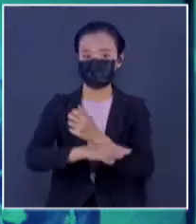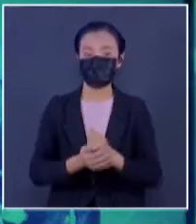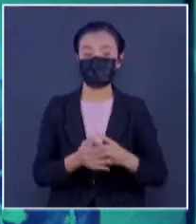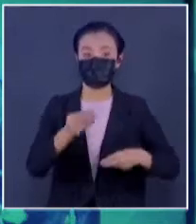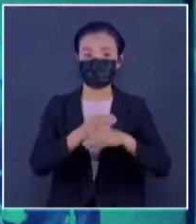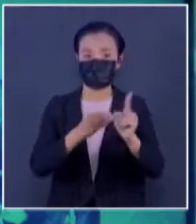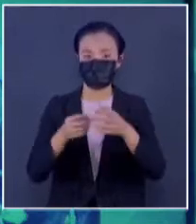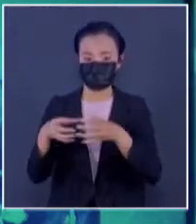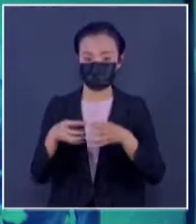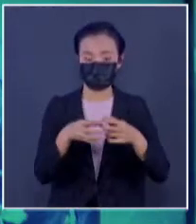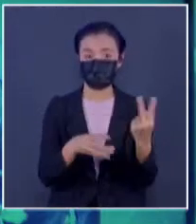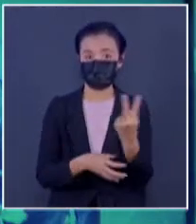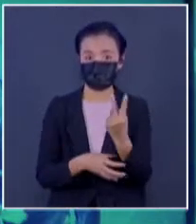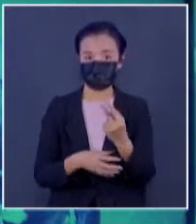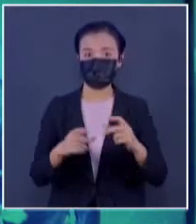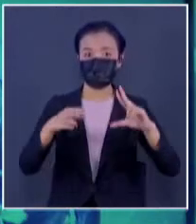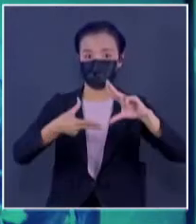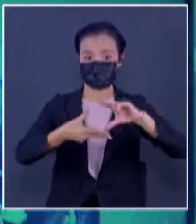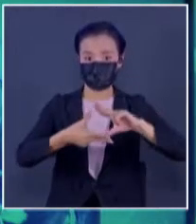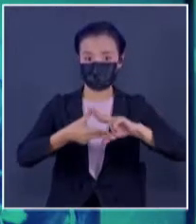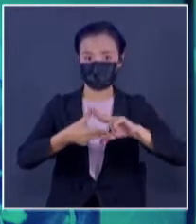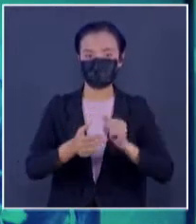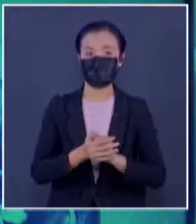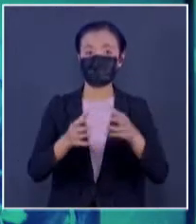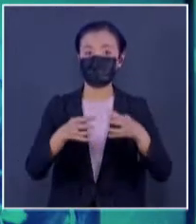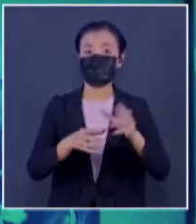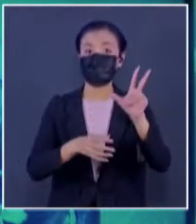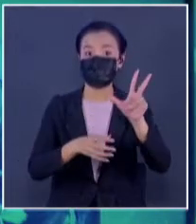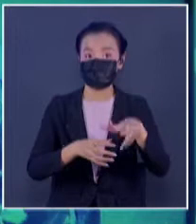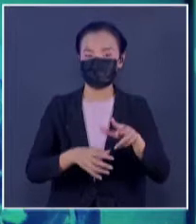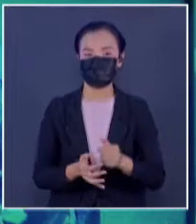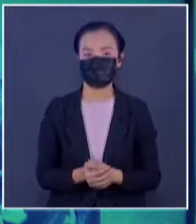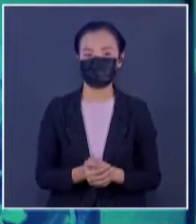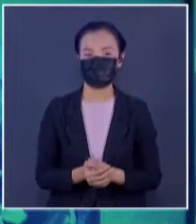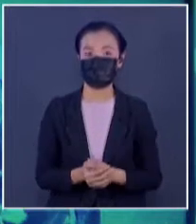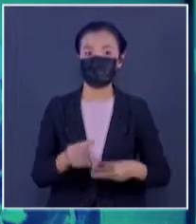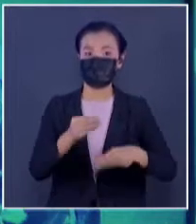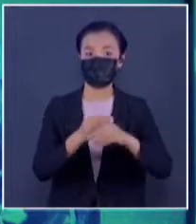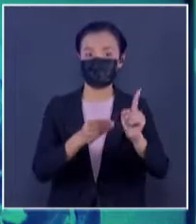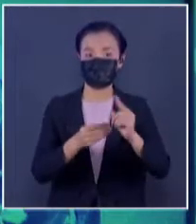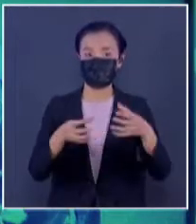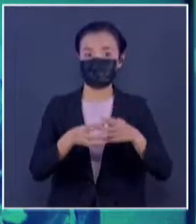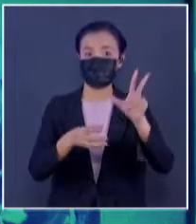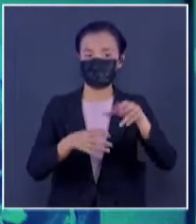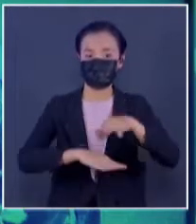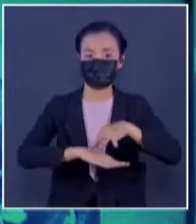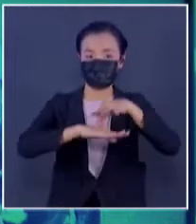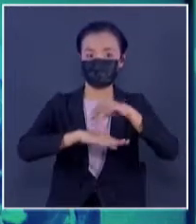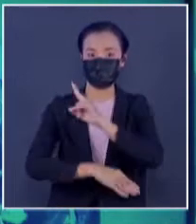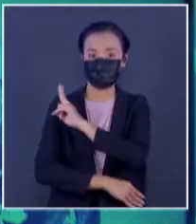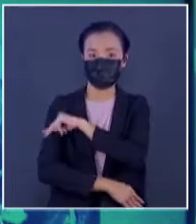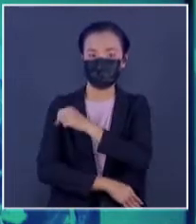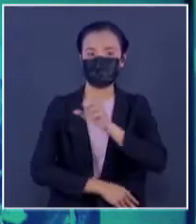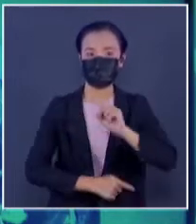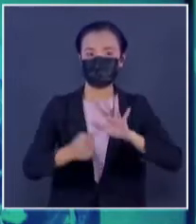มีความเคลื่อนไหวของ2พรรคใหญ่นะครับพลังประชารัฐแล้วก็พรรคเพื่อไทยอย่างพรรคเพื่อไทยเนี่ยมีความเคลื่อนไหวเกี่ยวกับเรื่องของการแต่งตั้งนายแพทย์สุ